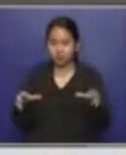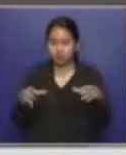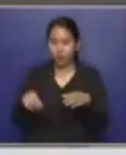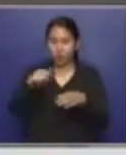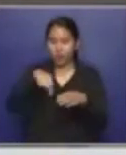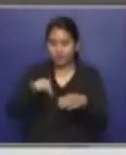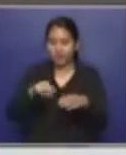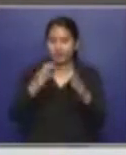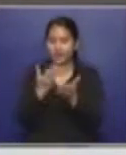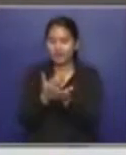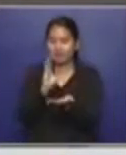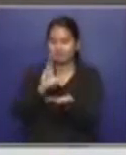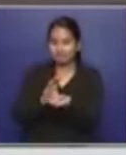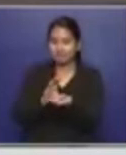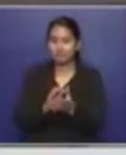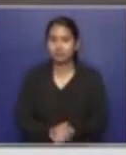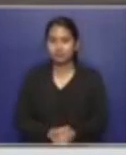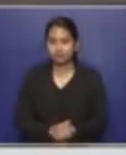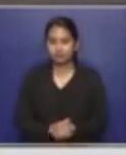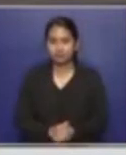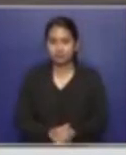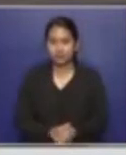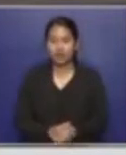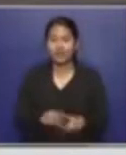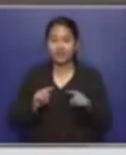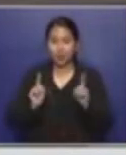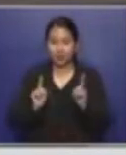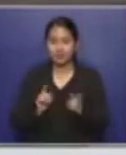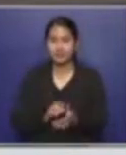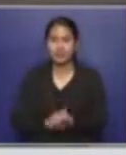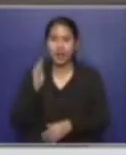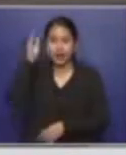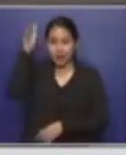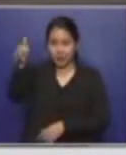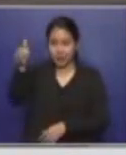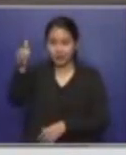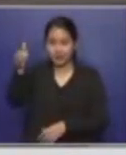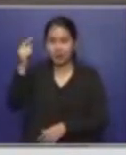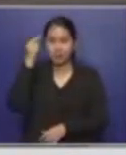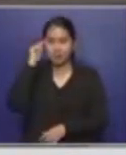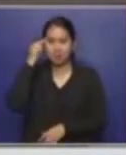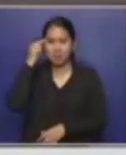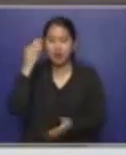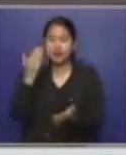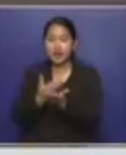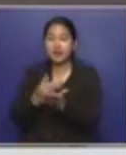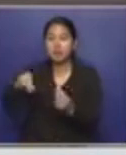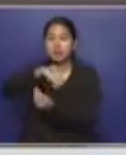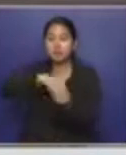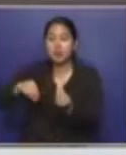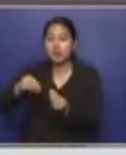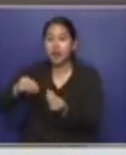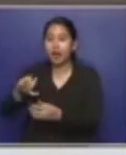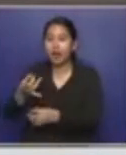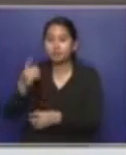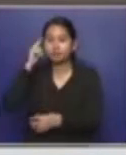งินเท่านั้นแต่ในอนาคตก็ยังไม่รู้ว่าจะเอาไปใช้อะไรนะครับ